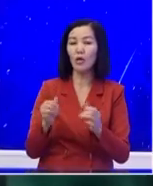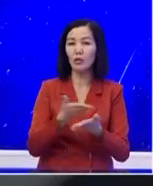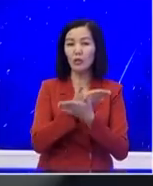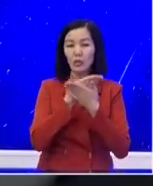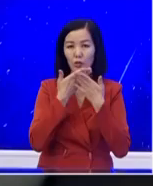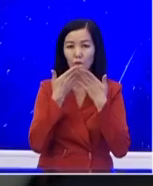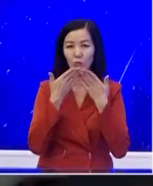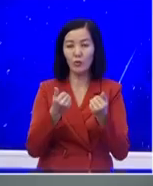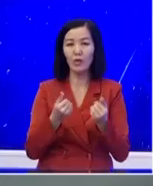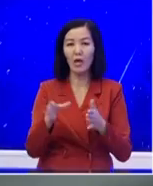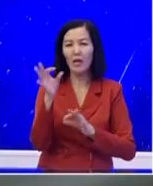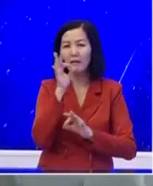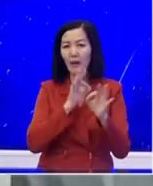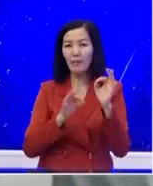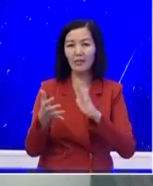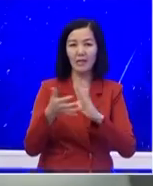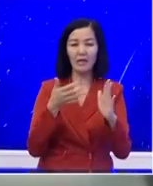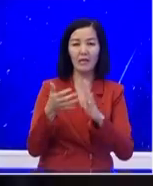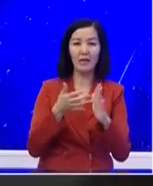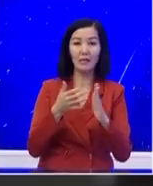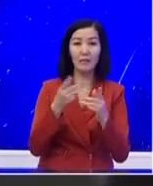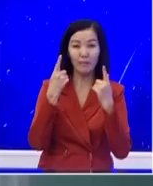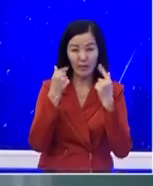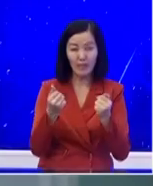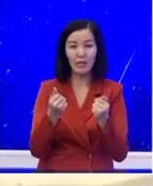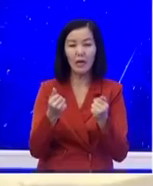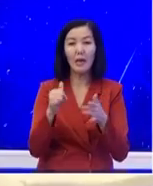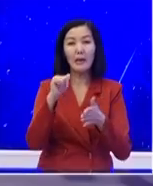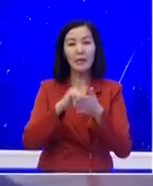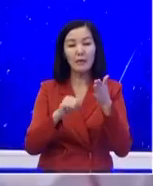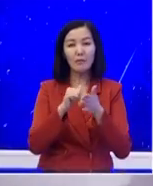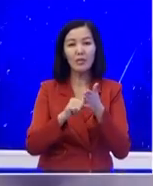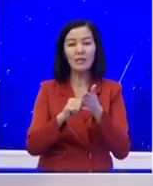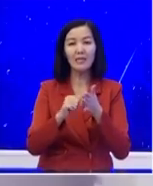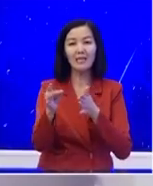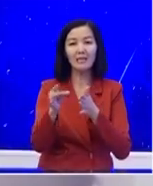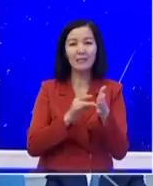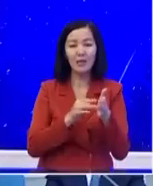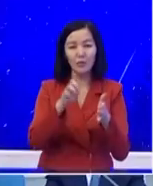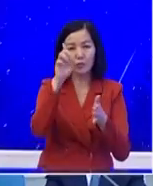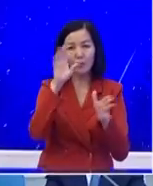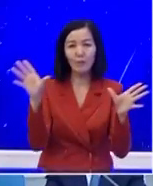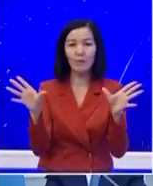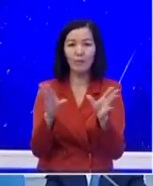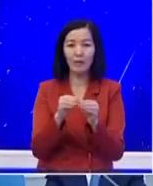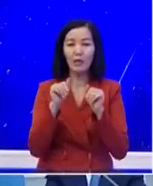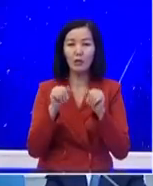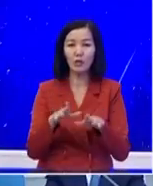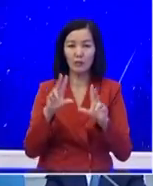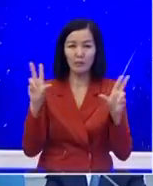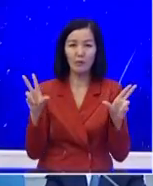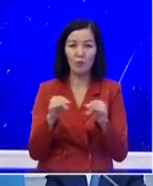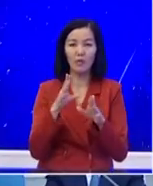жоқтығы, препараттардың тапшылығы туралы хабардар. Бұл оқылықтарды дереу арада үкіметпен бірігіп шешеміз деп уәде